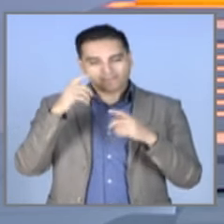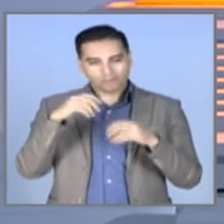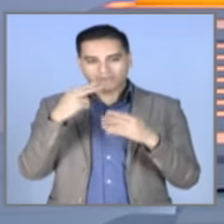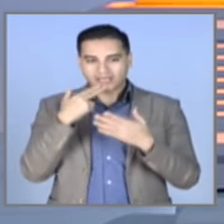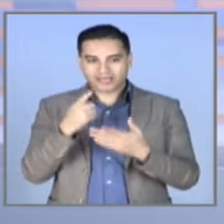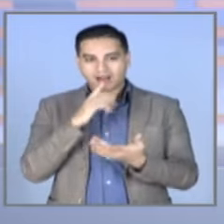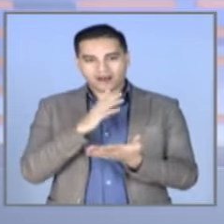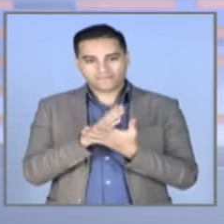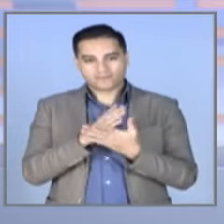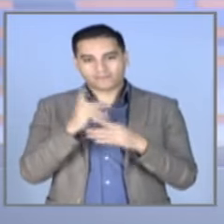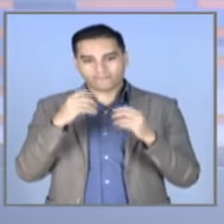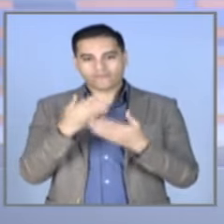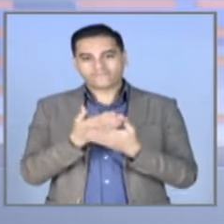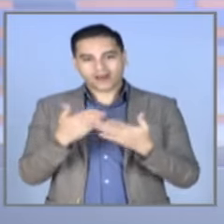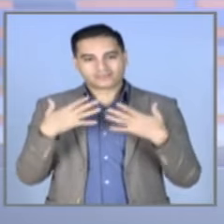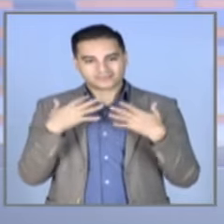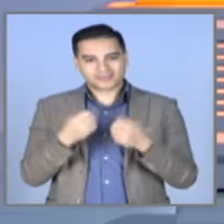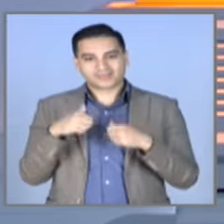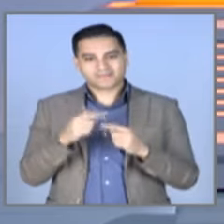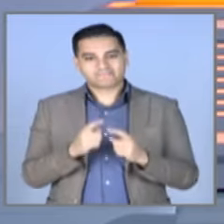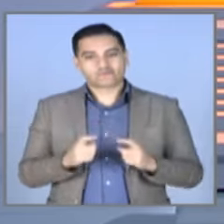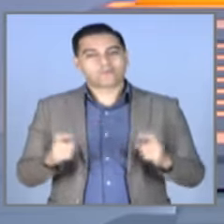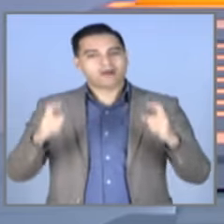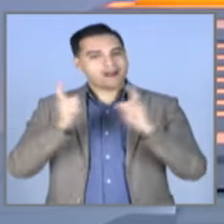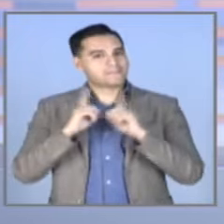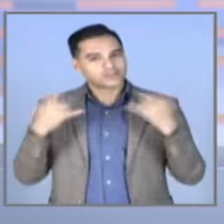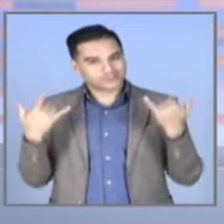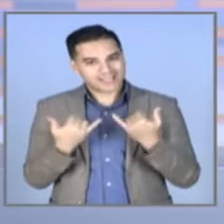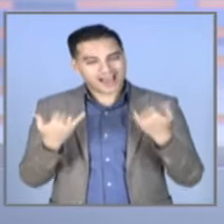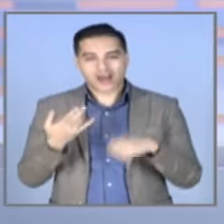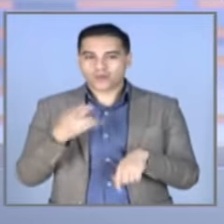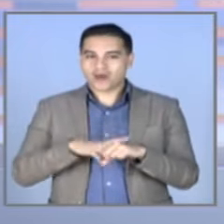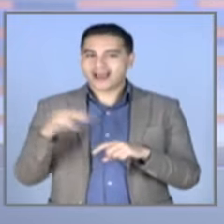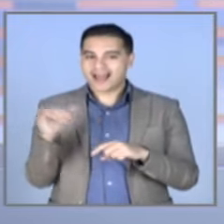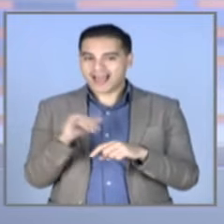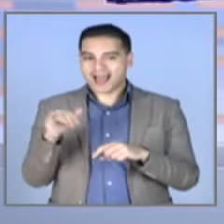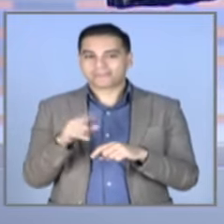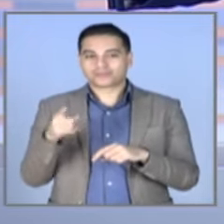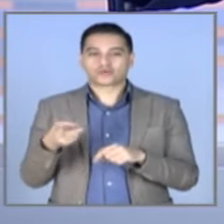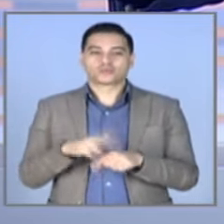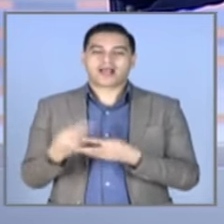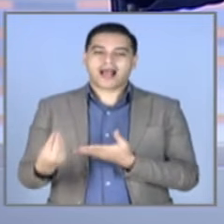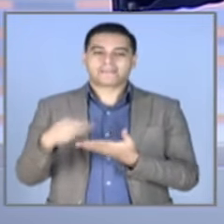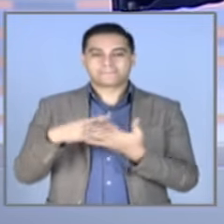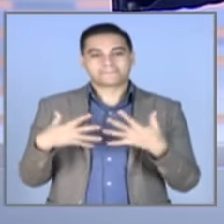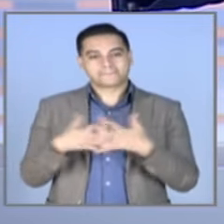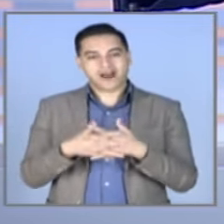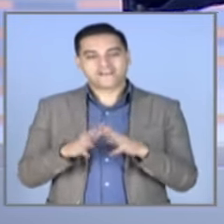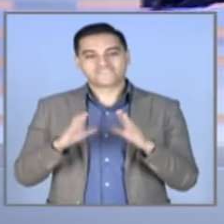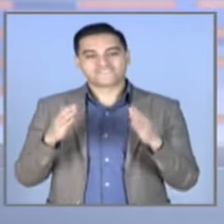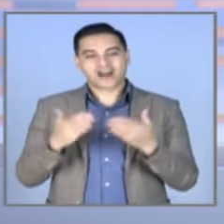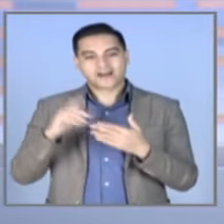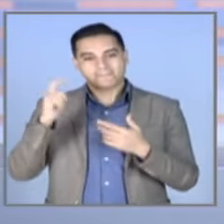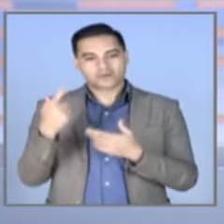اه والله ربنا يوفقك. انتوا كمان عندكم النهارده مباراه مش سهله، والاهم ان انتوا انضميتوا خلاص فريق